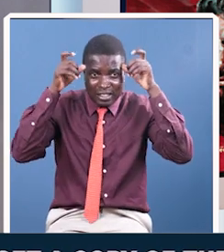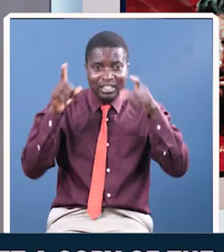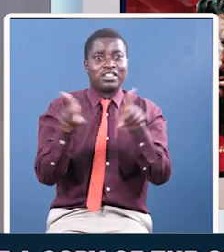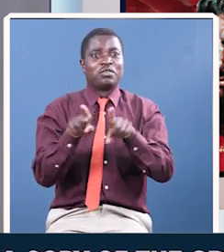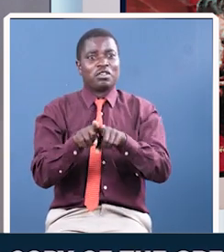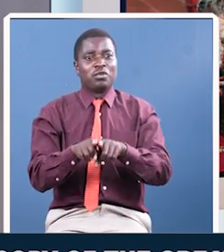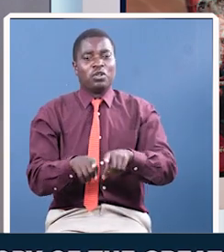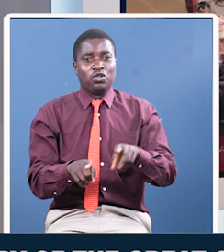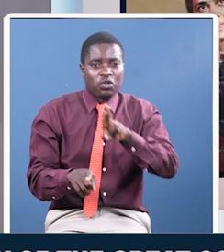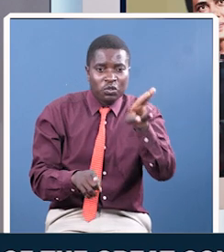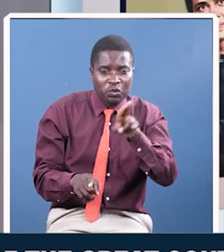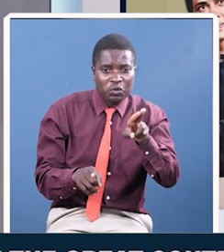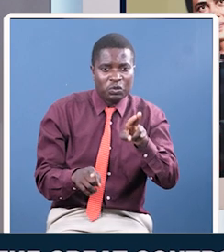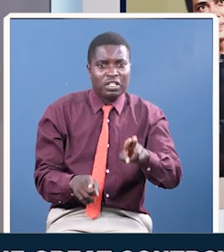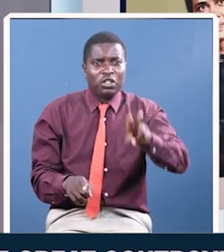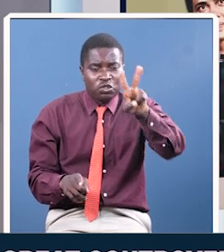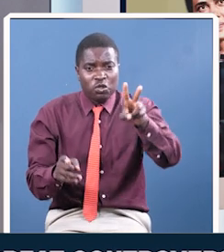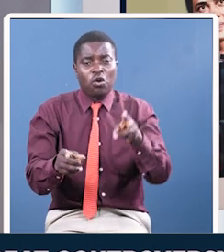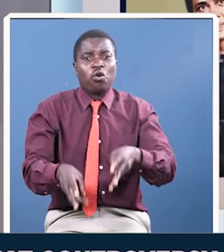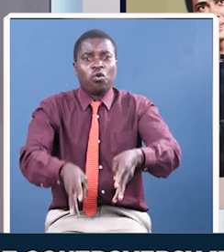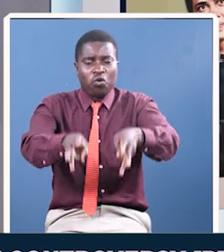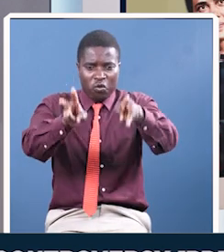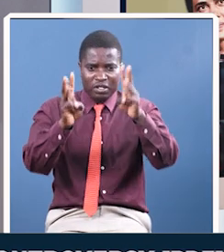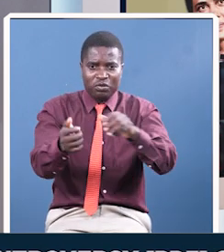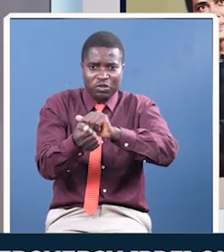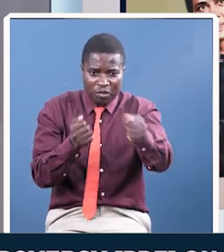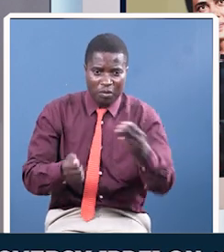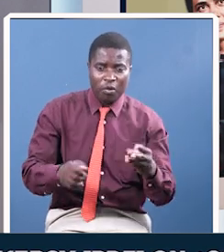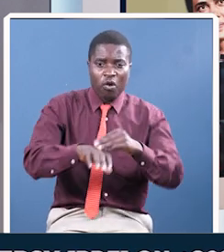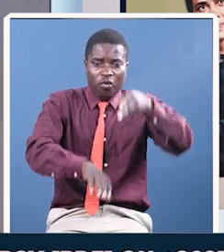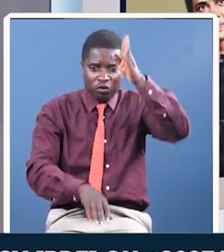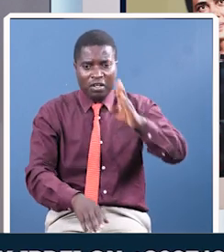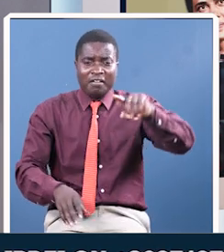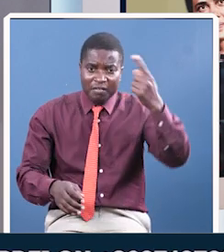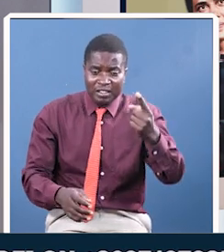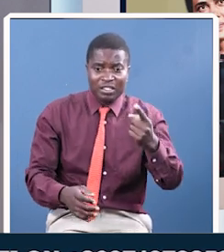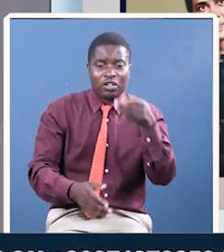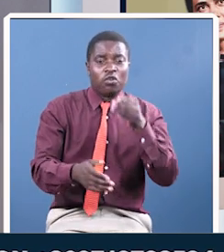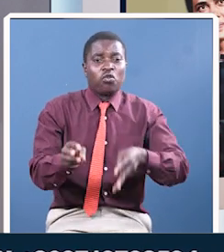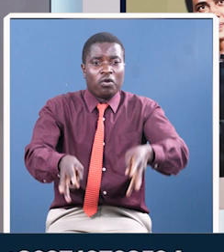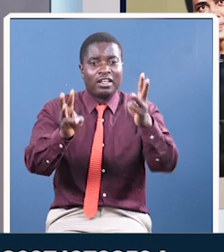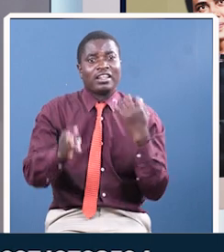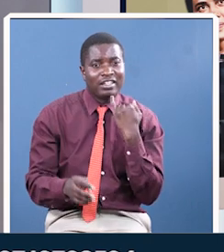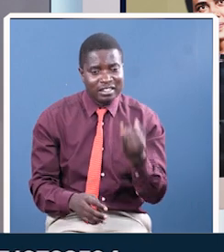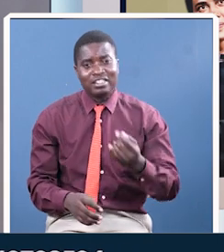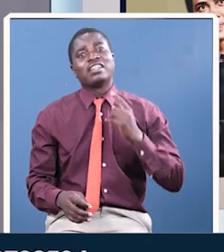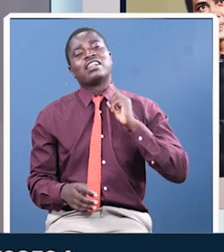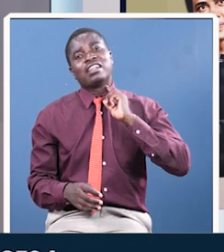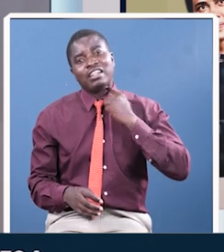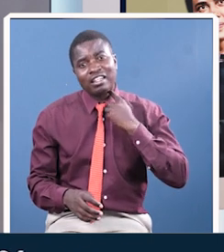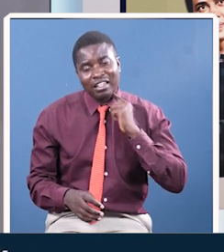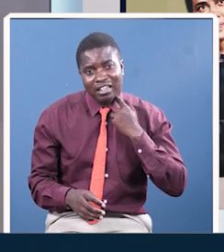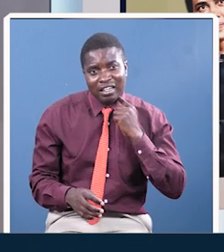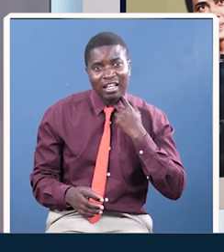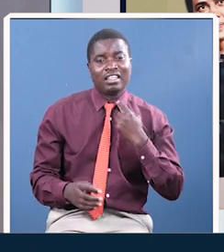ma strategies mairi kudistracta pfungwa yamwari. Sa strategy kutanga tinoiti isusu deception. Deception ndiyo commingling